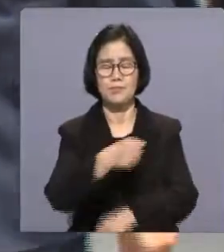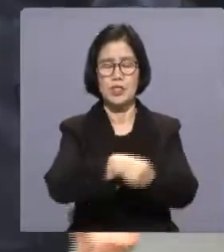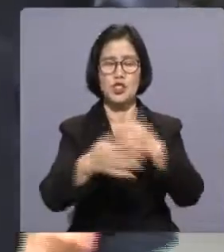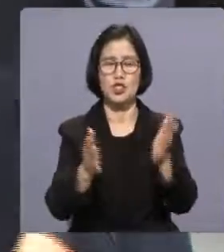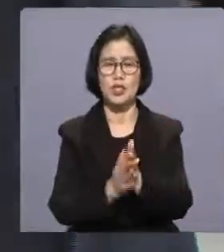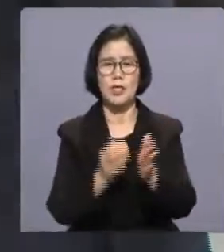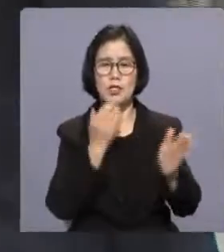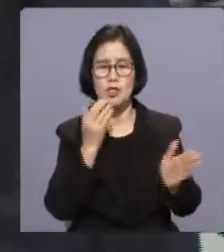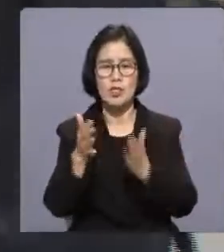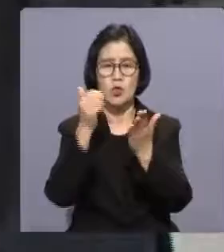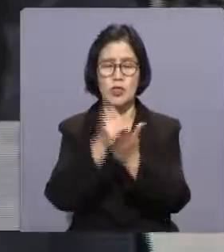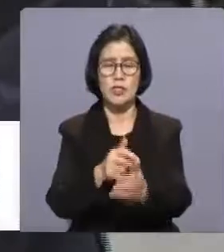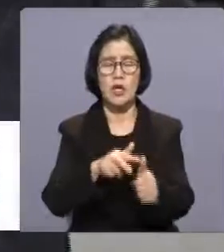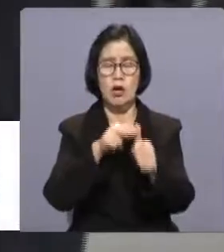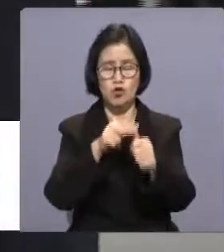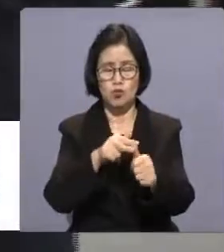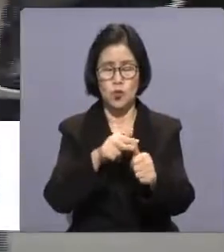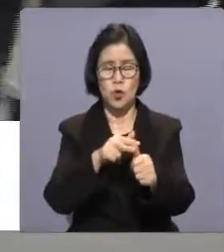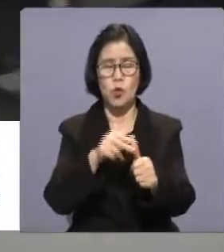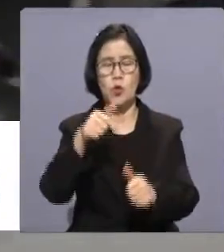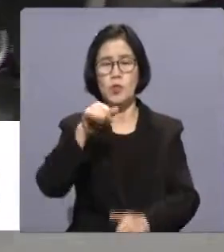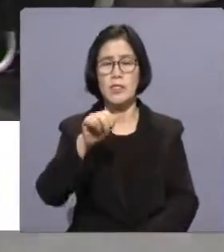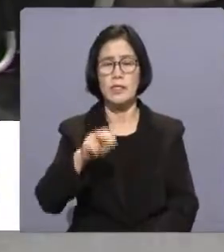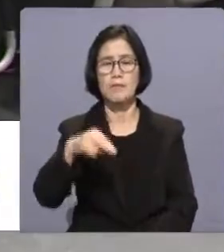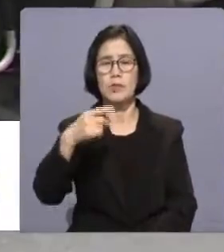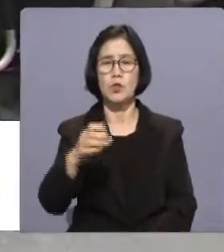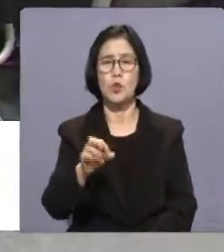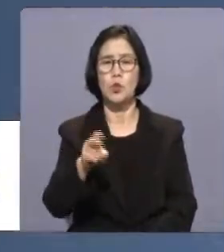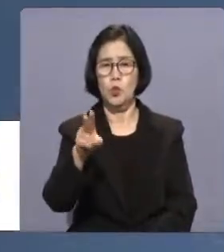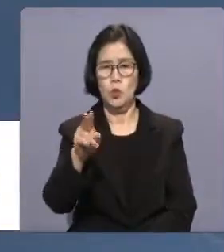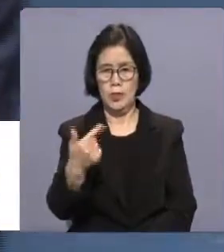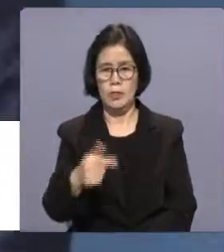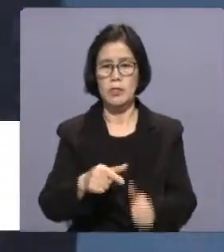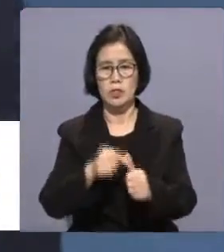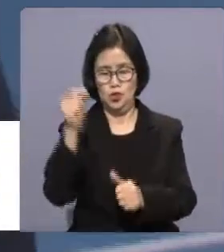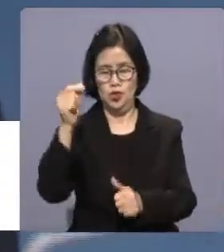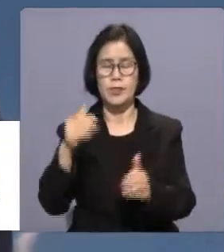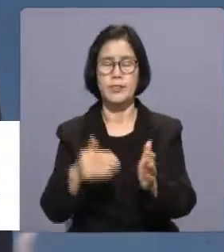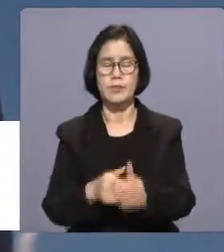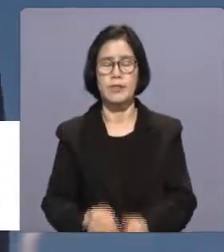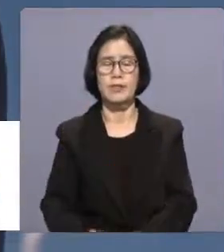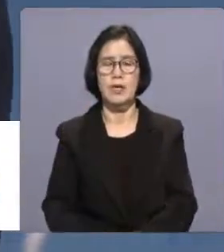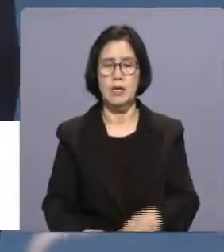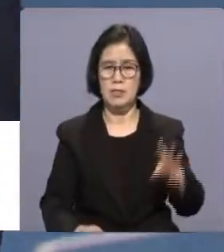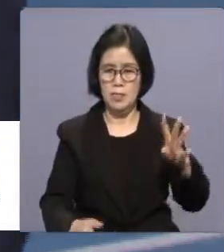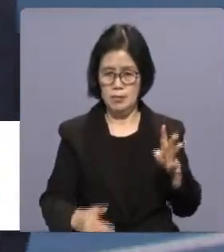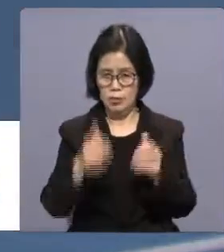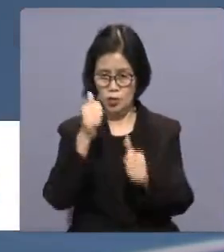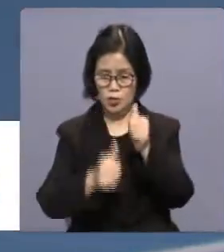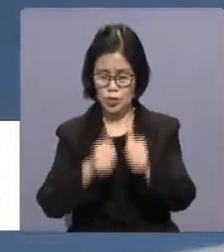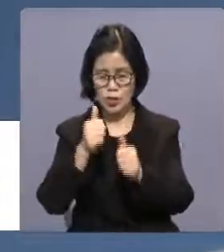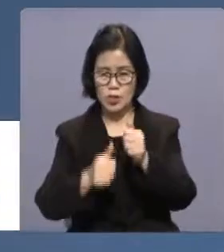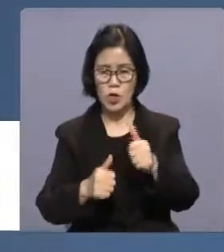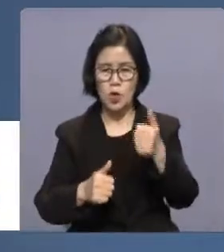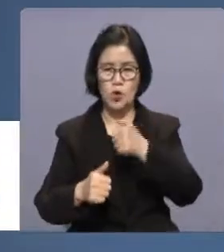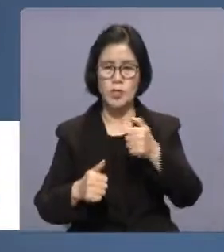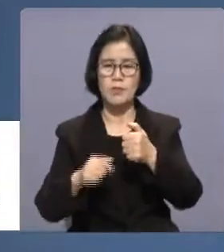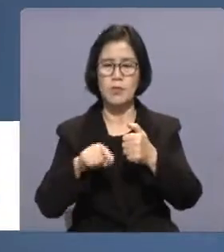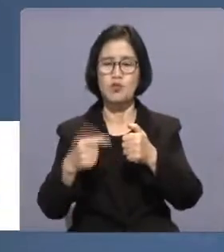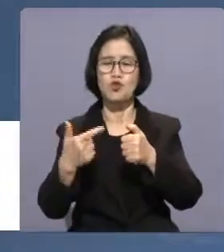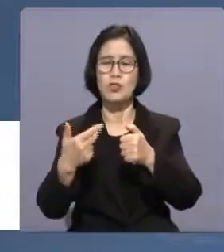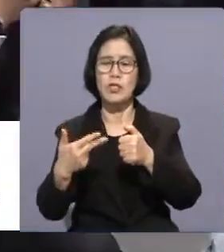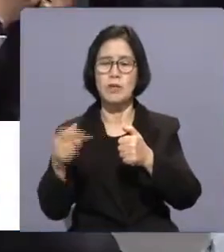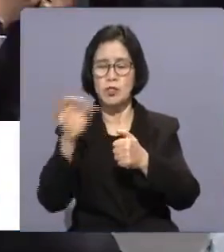더불어민주당 경기도지사 후보로 김동연 예비 후보가 선출됐습니다. 4자 경선에서